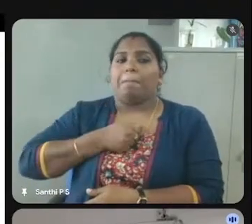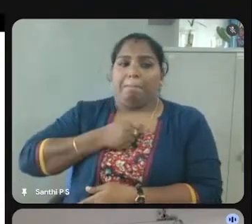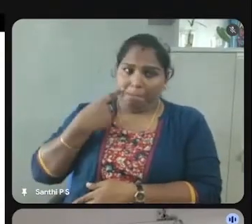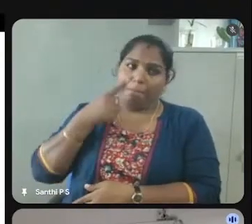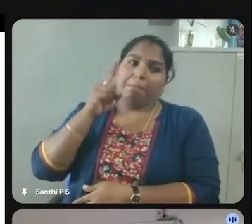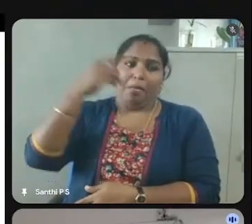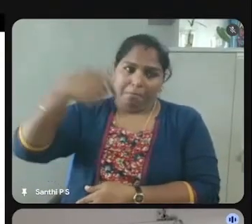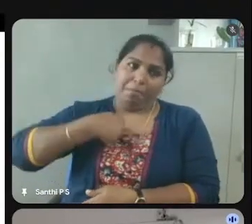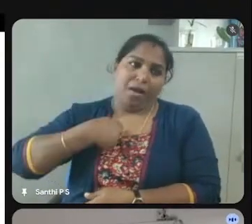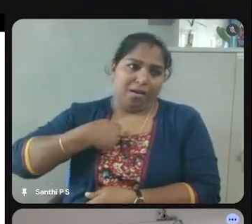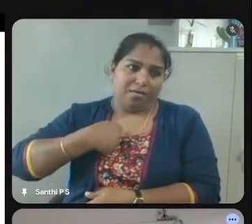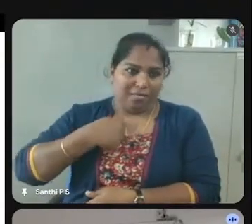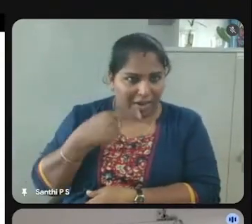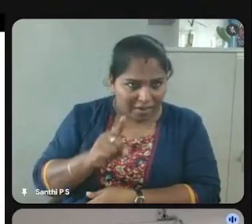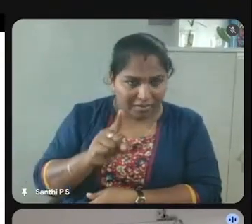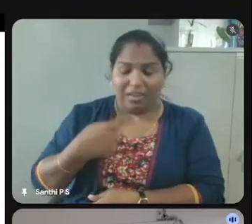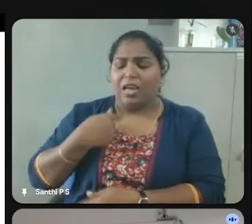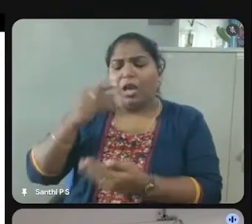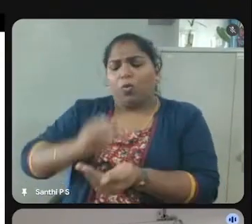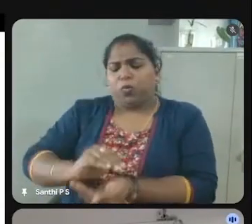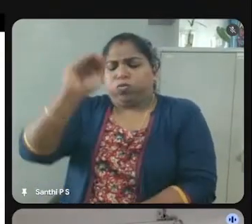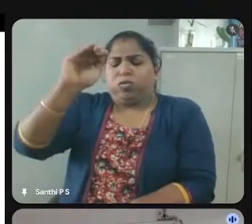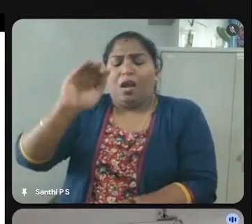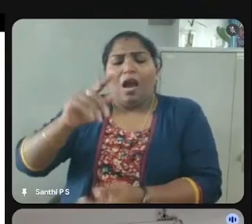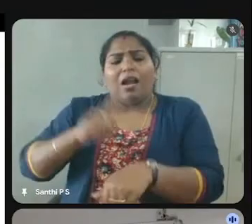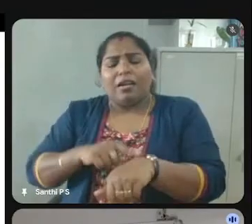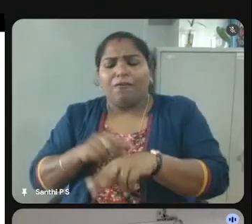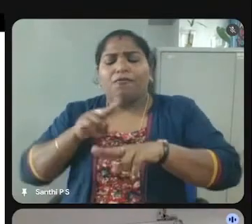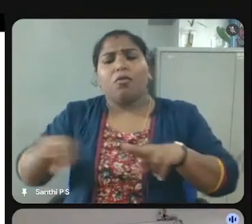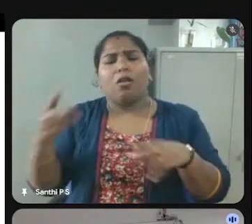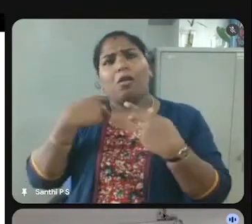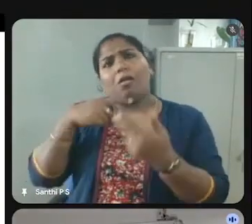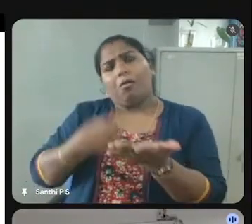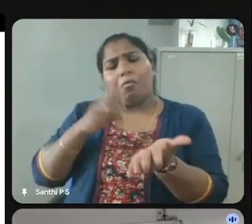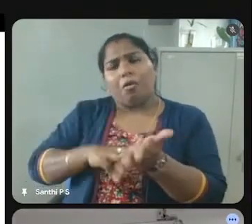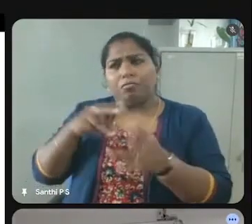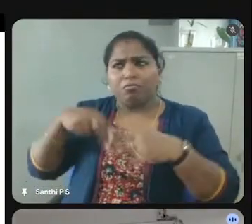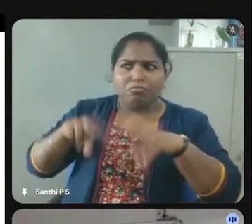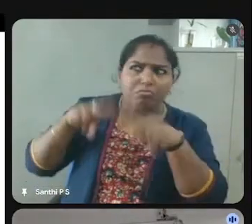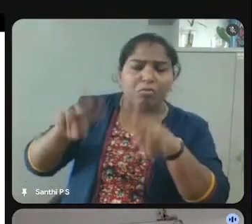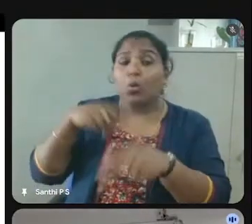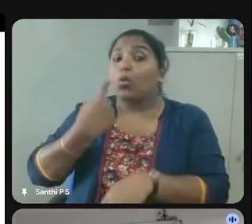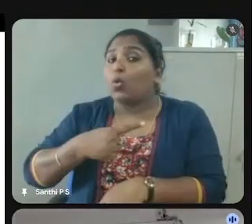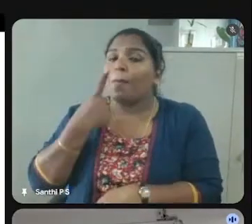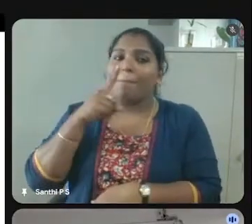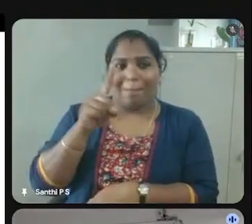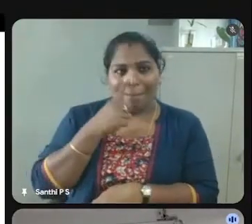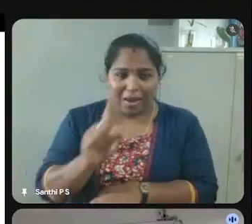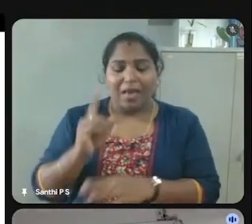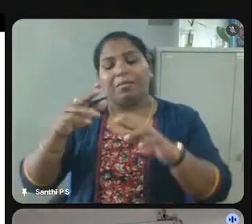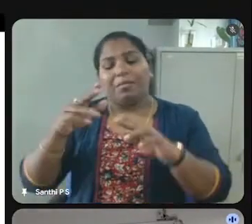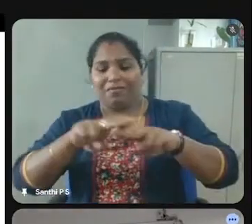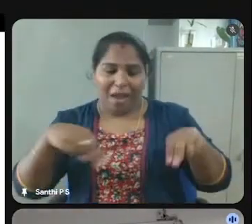മിനിയേച്ചർ വേർഷൻ തന്നെയാണ് നമ്മുടെ കുട്ടി. നമ്മള് പൊതുസ്ഥലത്ത് നിന്ന് അനാവശ്യമായി ദേഷ്യപ്പെടുന്നു, അല്ലെങ്കിൽ വീട്ടിലാണെന്നുണ്ടെങ്കിലും